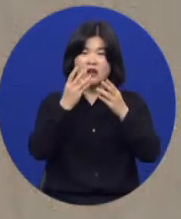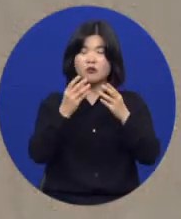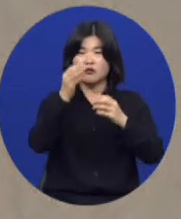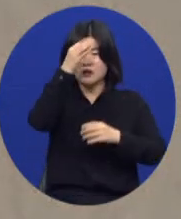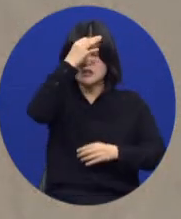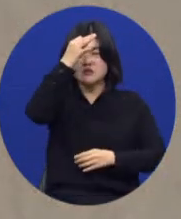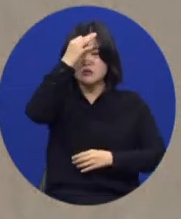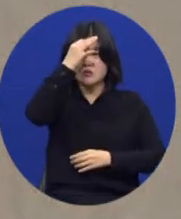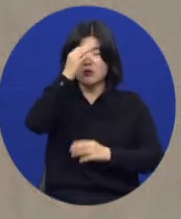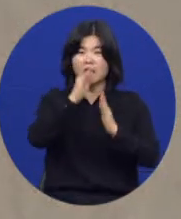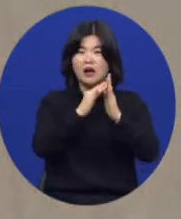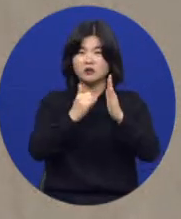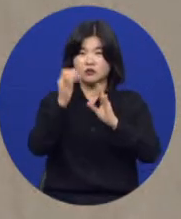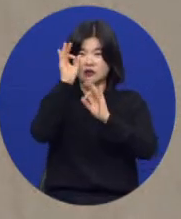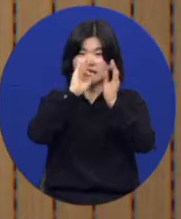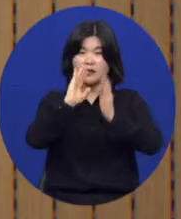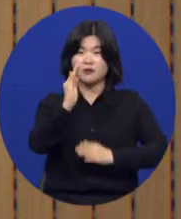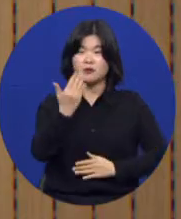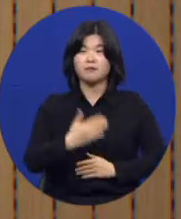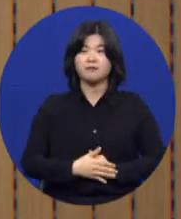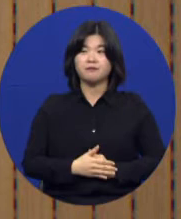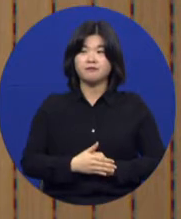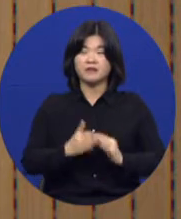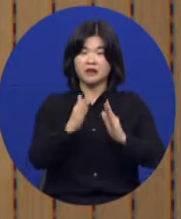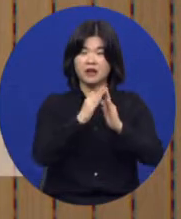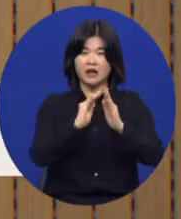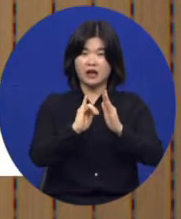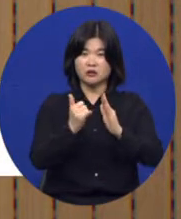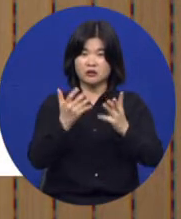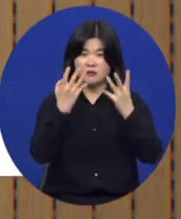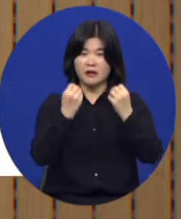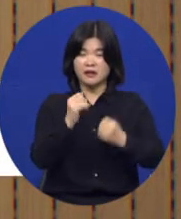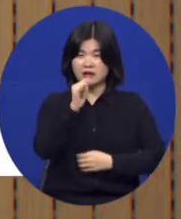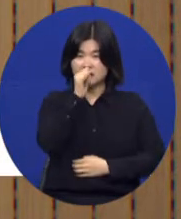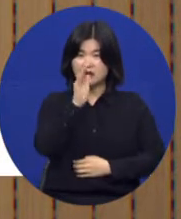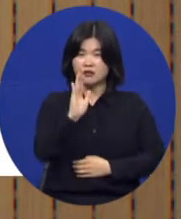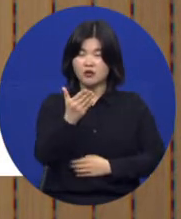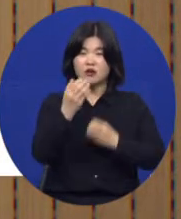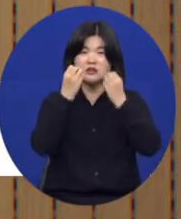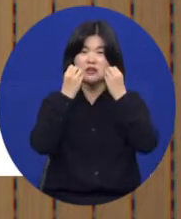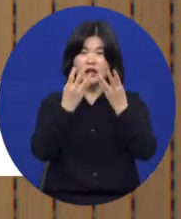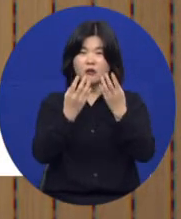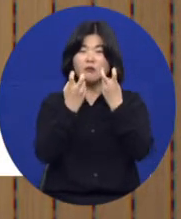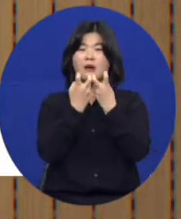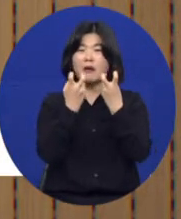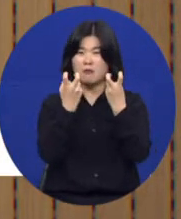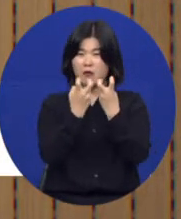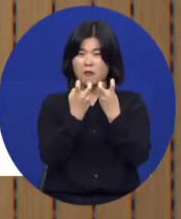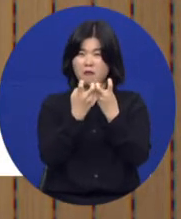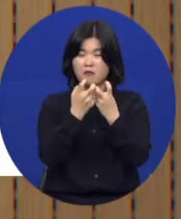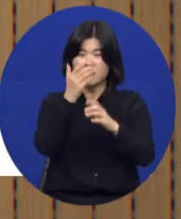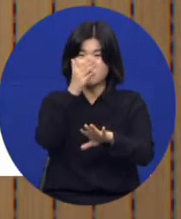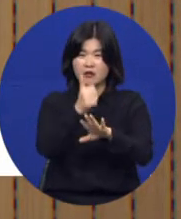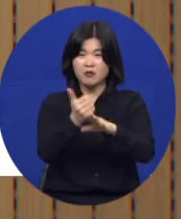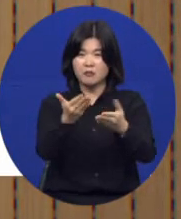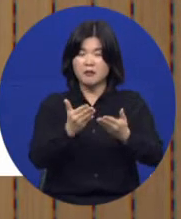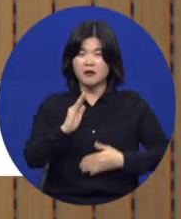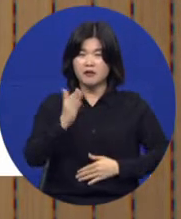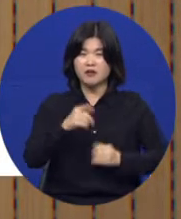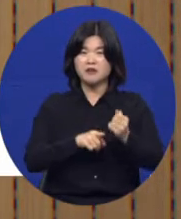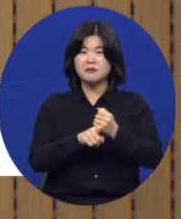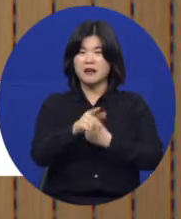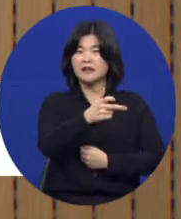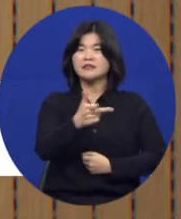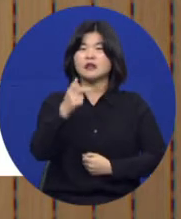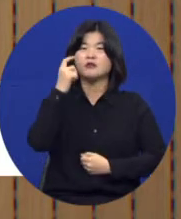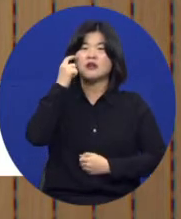증폭 기술로 가족을 찾은 겁니다. 가족들이 많아지고 또 새로운 방법을 도입해서 결과도 얻을 수 있었던 게 의미가 있지